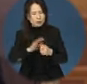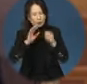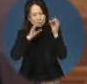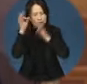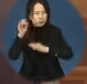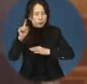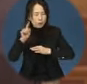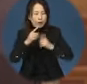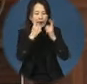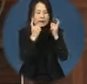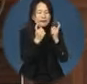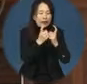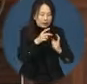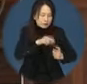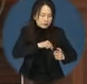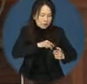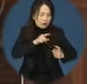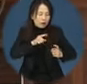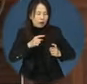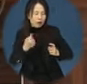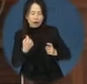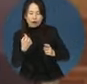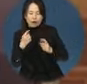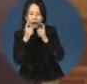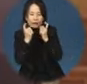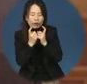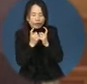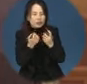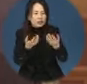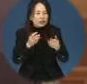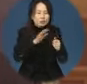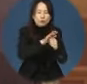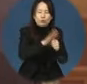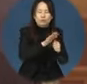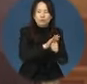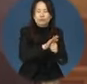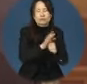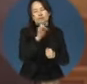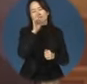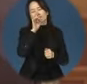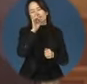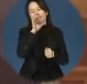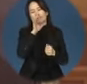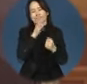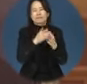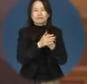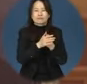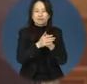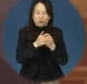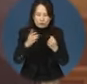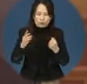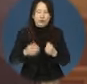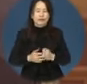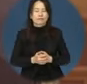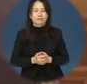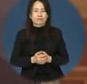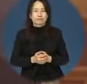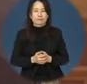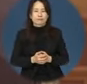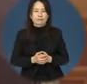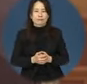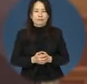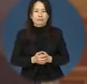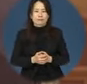않겠냐는 우려가 있어 그렇죠 그렇죠 궁극적으로는 이제 보좌관 태서 더 확실한 정책적 지원을 해야 된다고 생각합니다